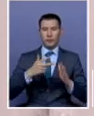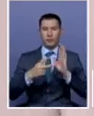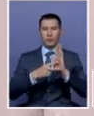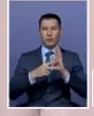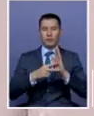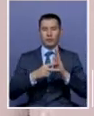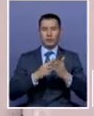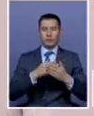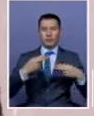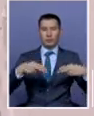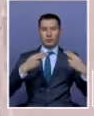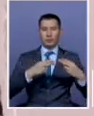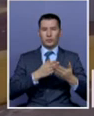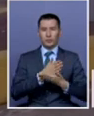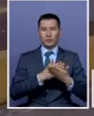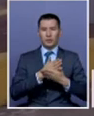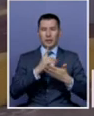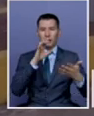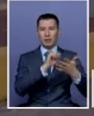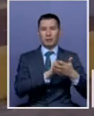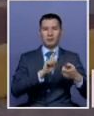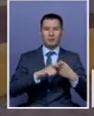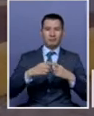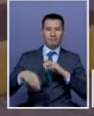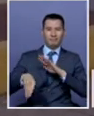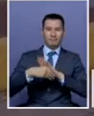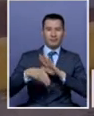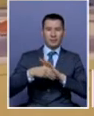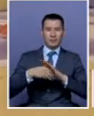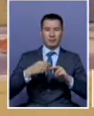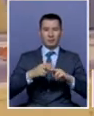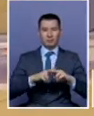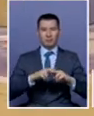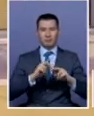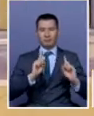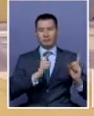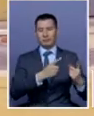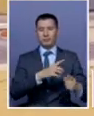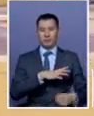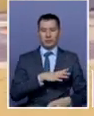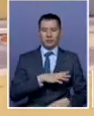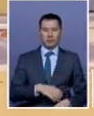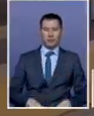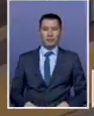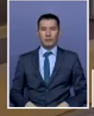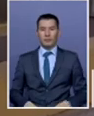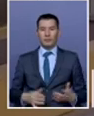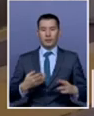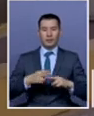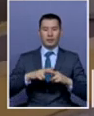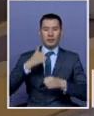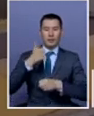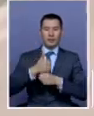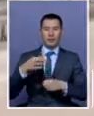сотрудников таможенного поста были задержаны по подозрению в получении взяток за беспрепятственный пропуск через границу. По данным главной